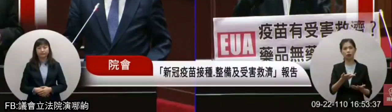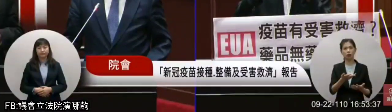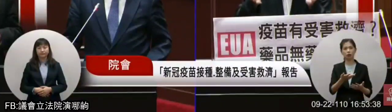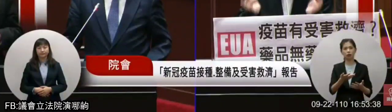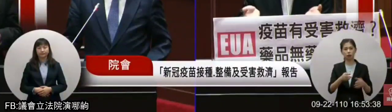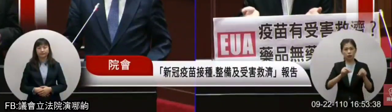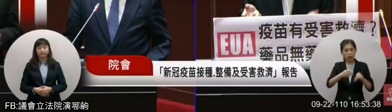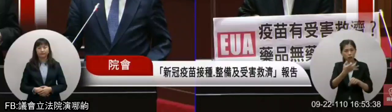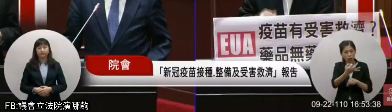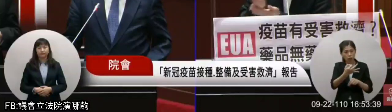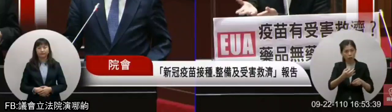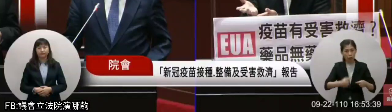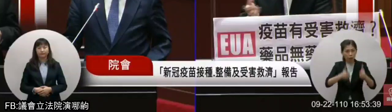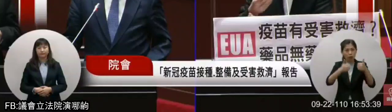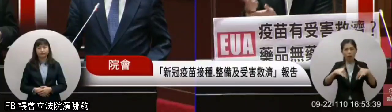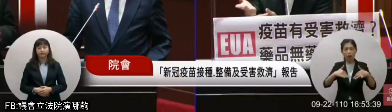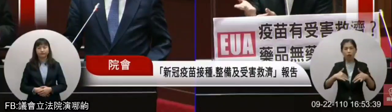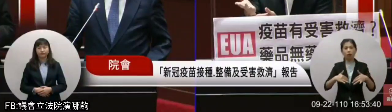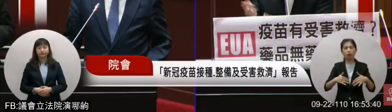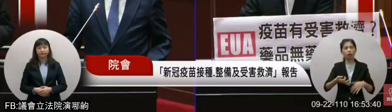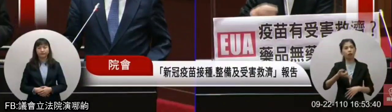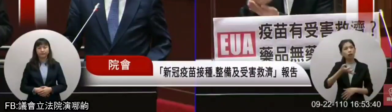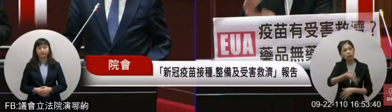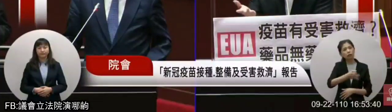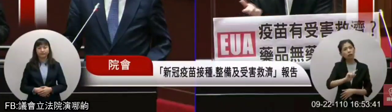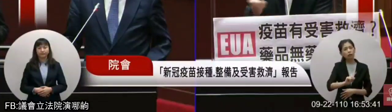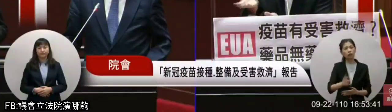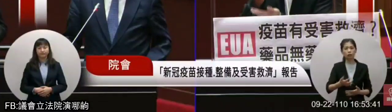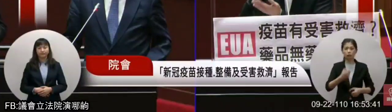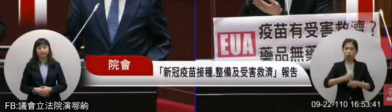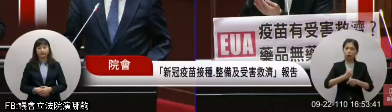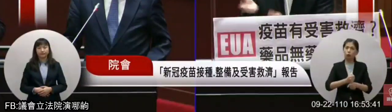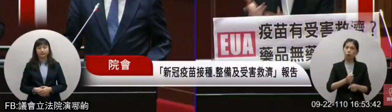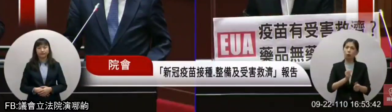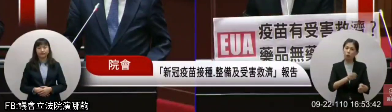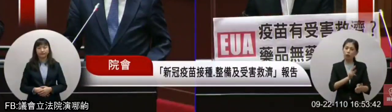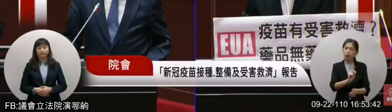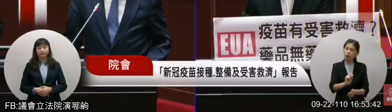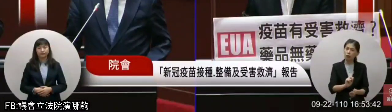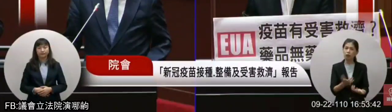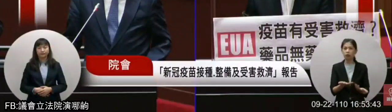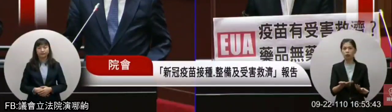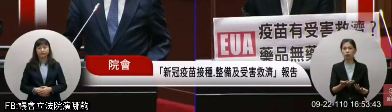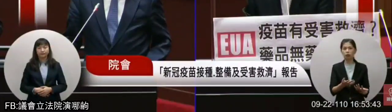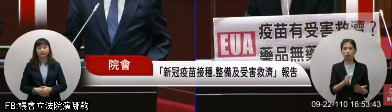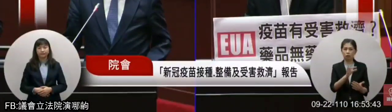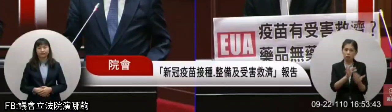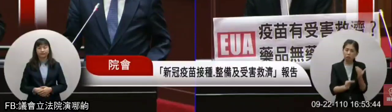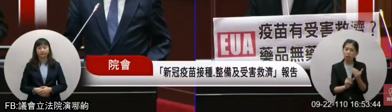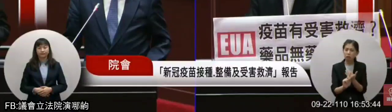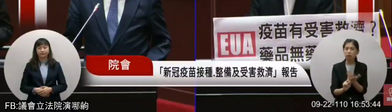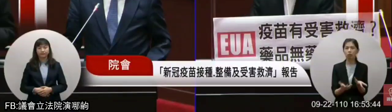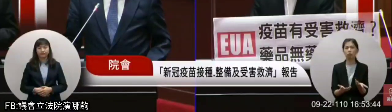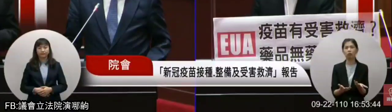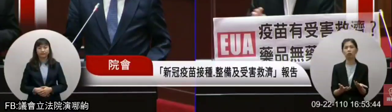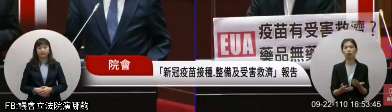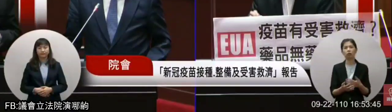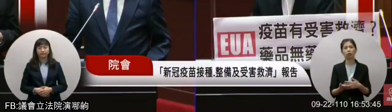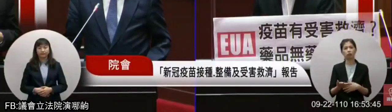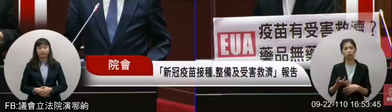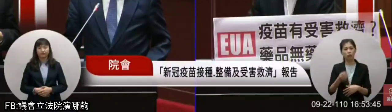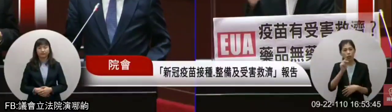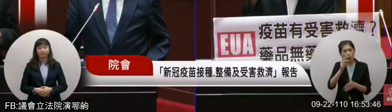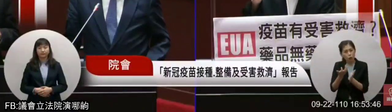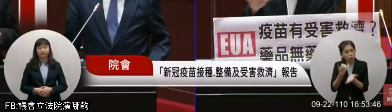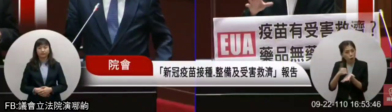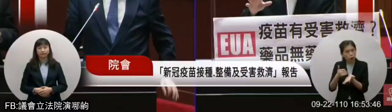有能够谈定的时候，你去支付他的工作范围、他的这个规格？现在这个钱动用了没？在特别预算